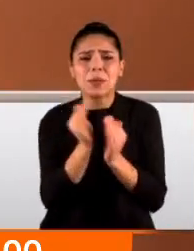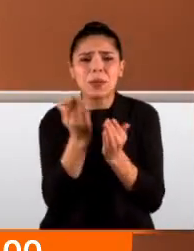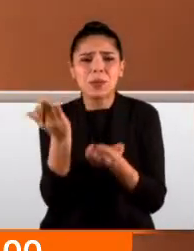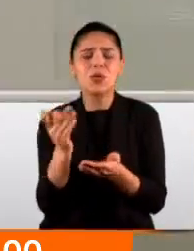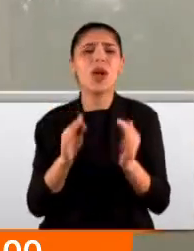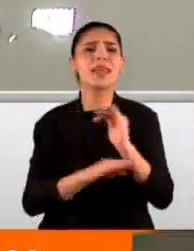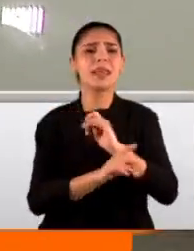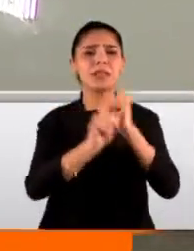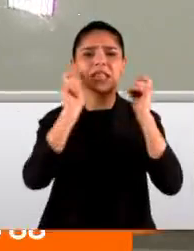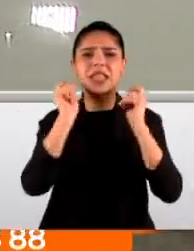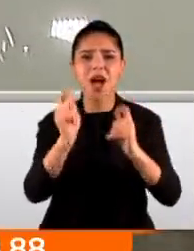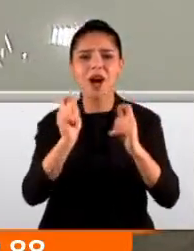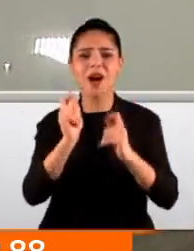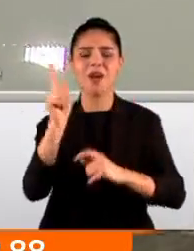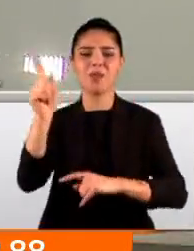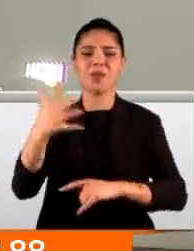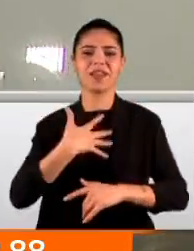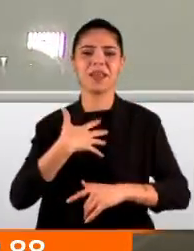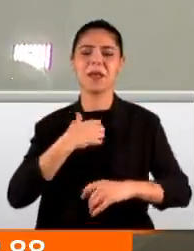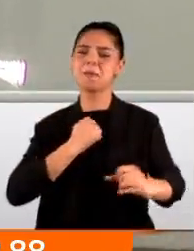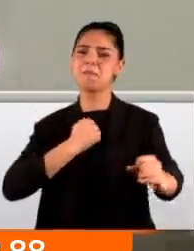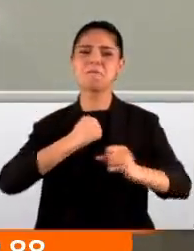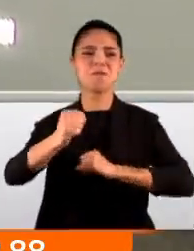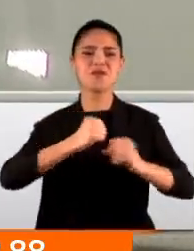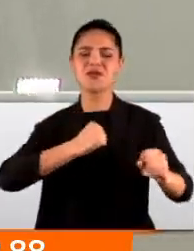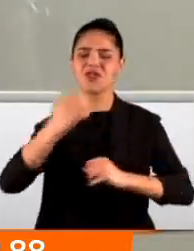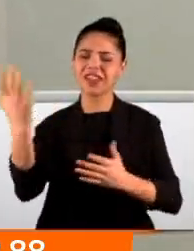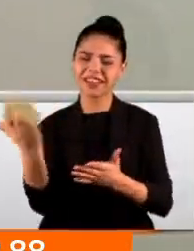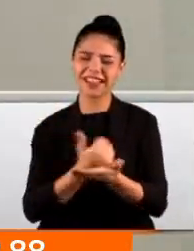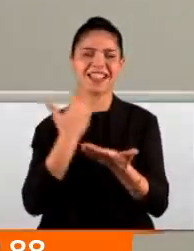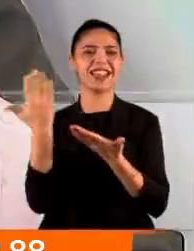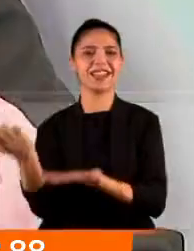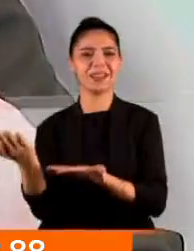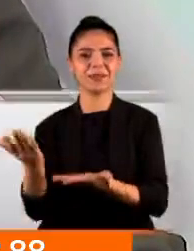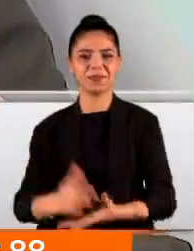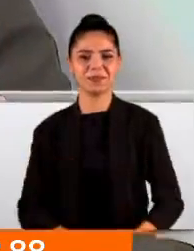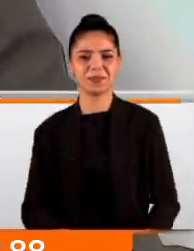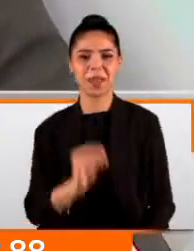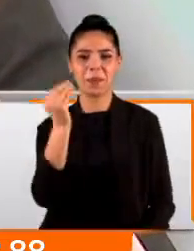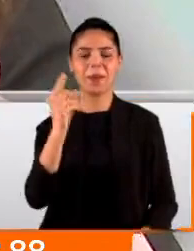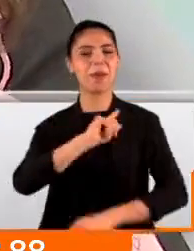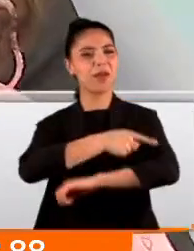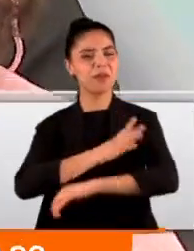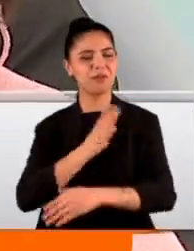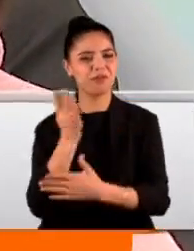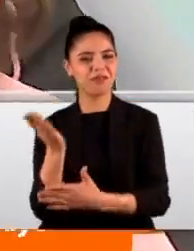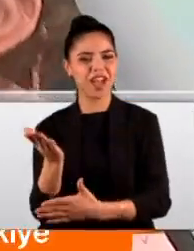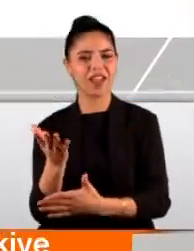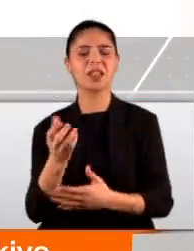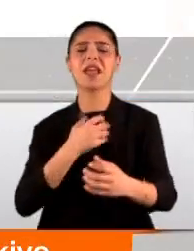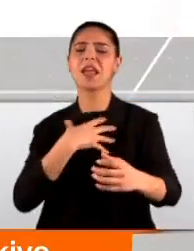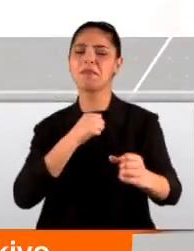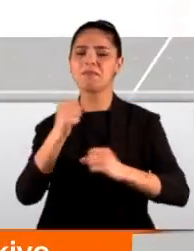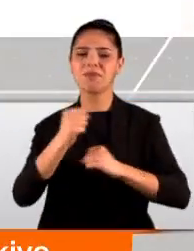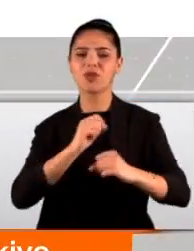ise çok zordu ama hifanur minik bedeniyle girdiği O büyük savaşı kazandı dediğimiz çok güçlü çok